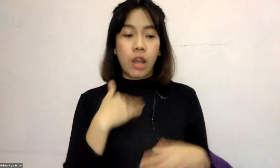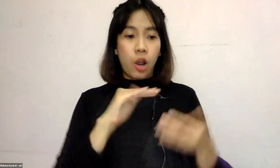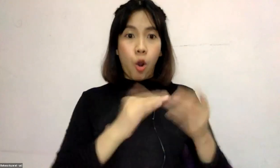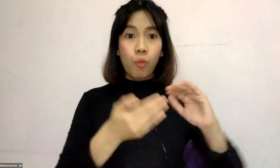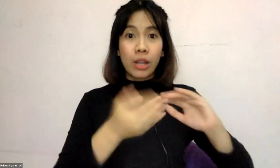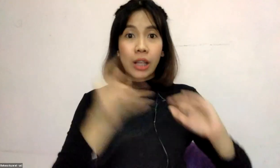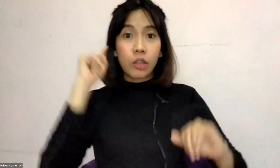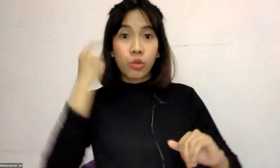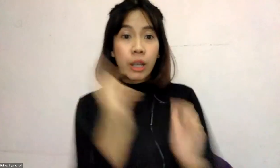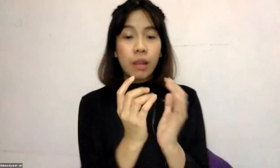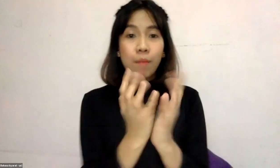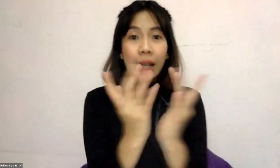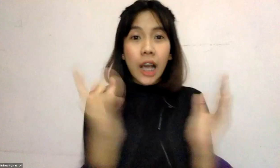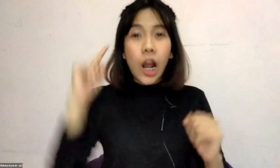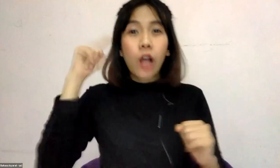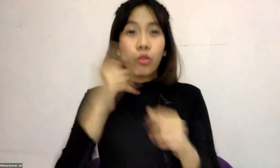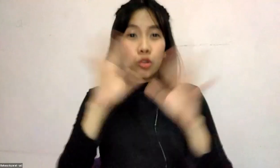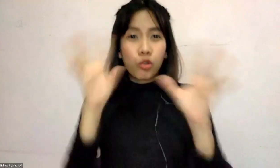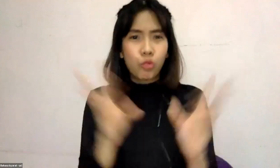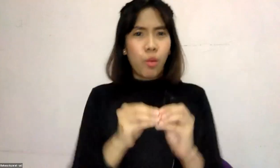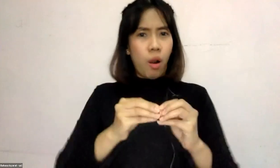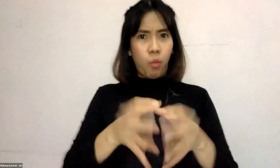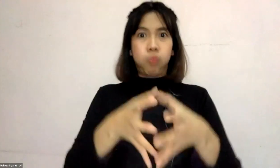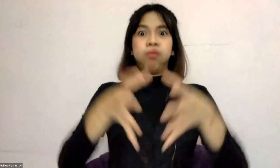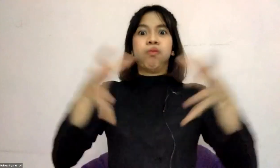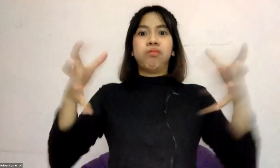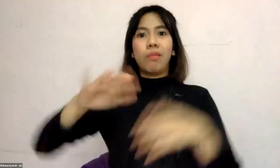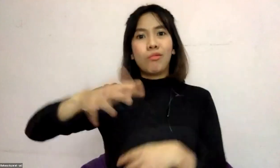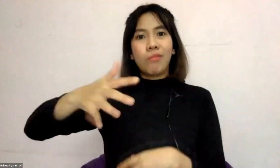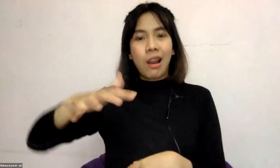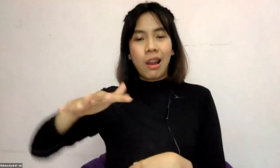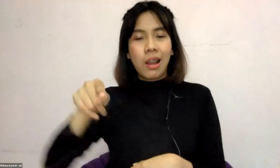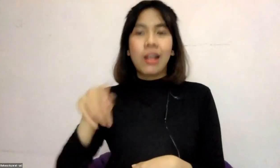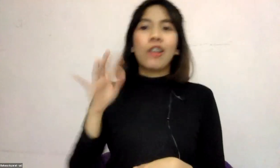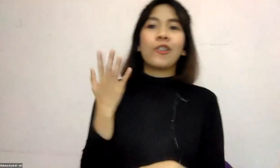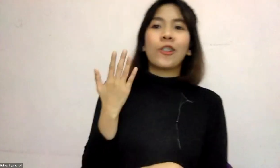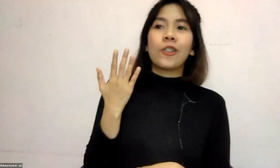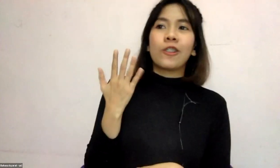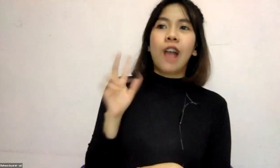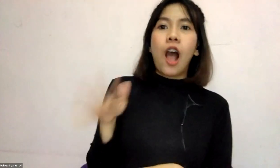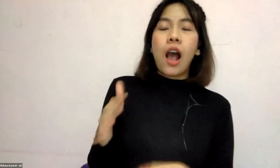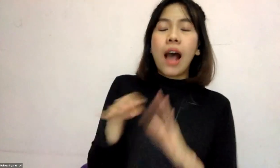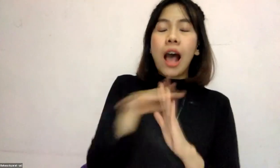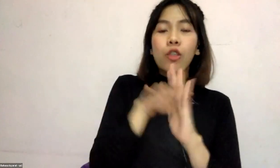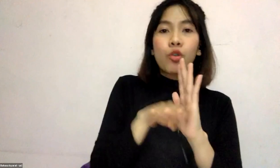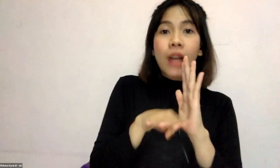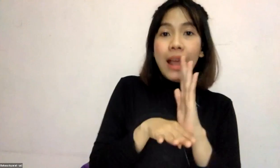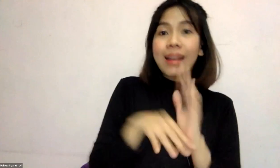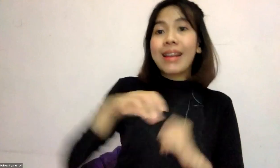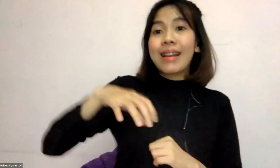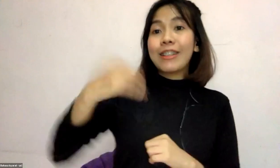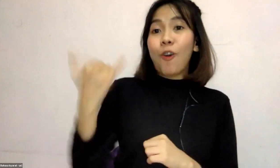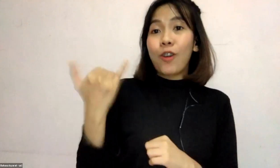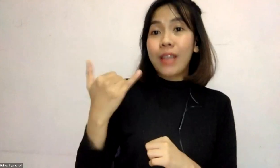yang jumlahnya tidak bisa disepelekan kemudian raperda 2022b informasinya di